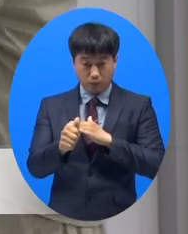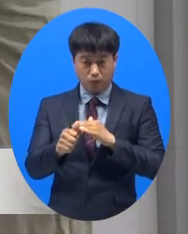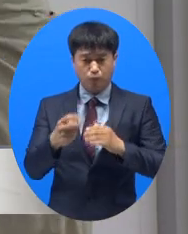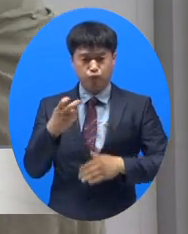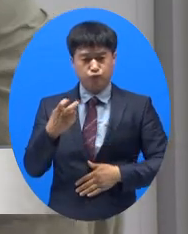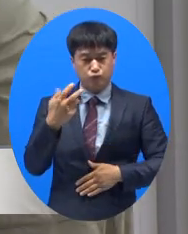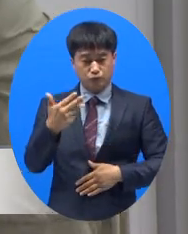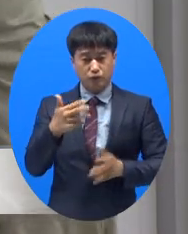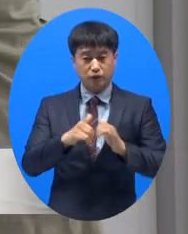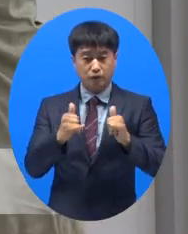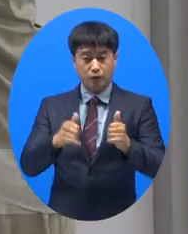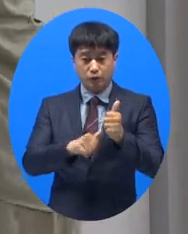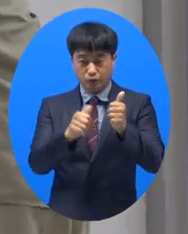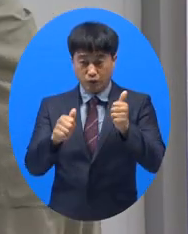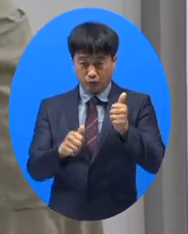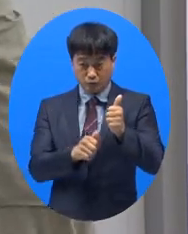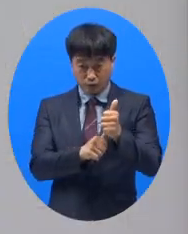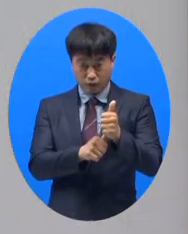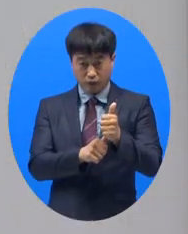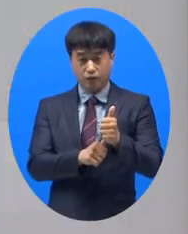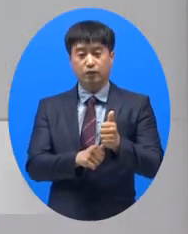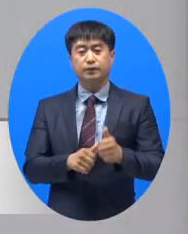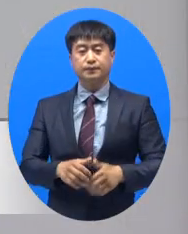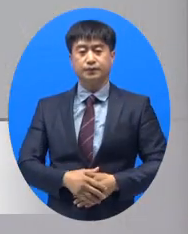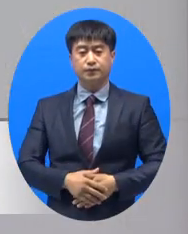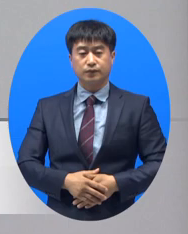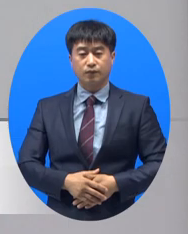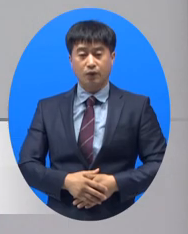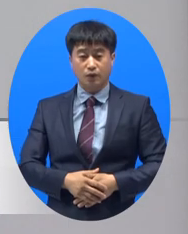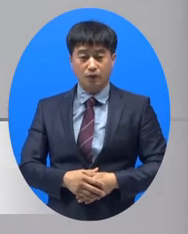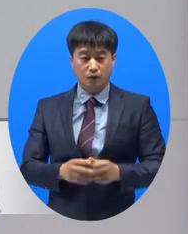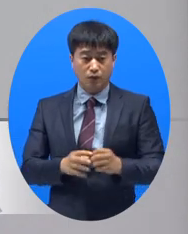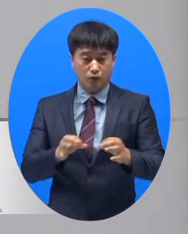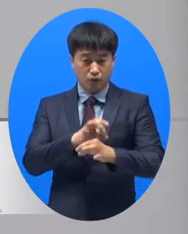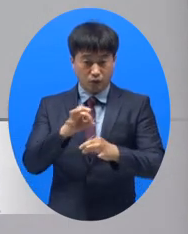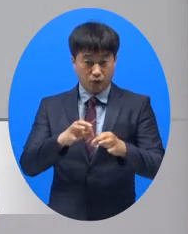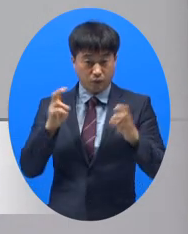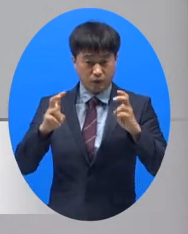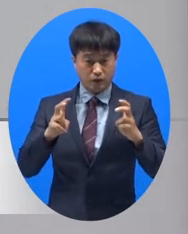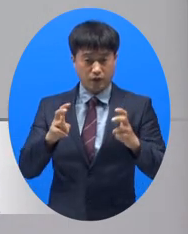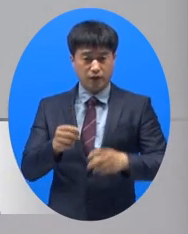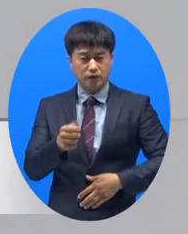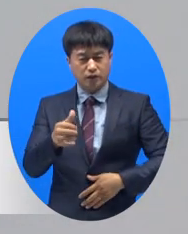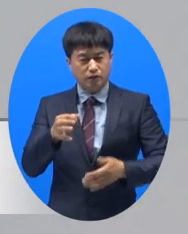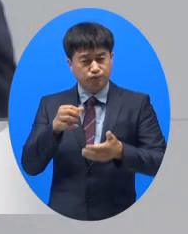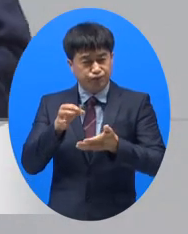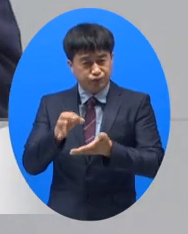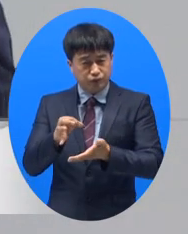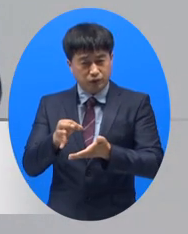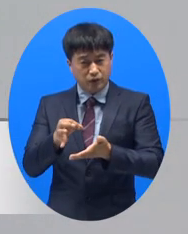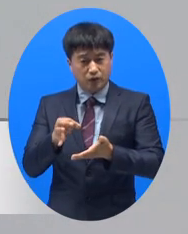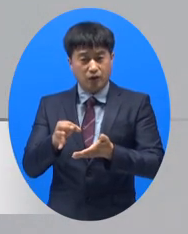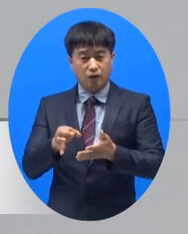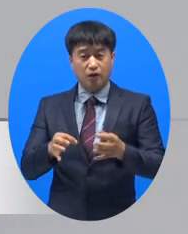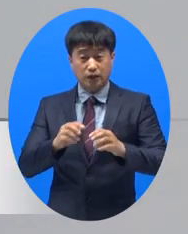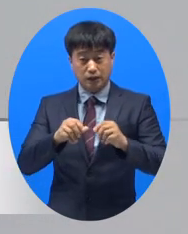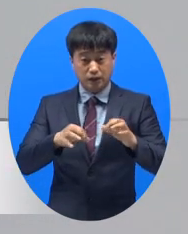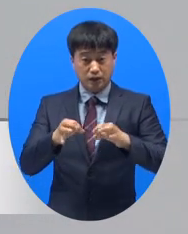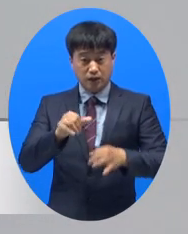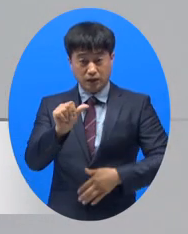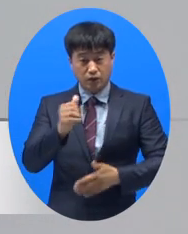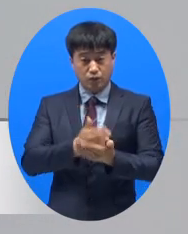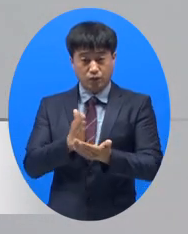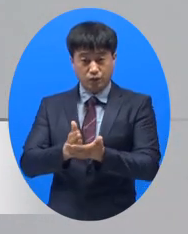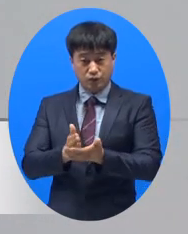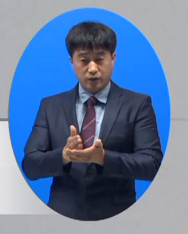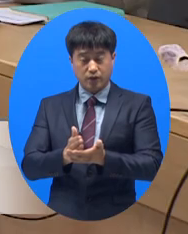총 28명의 위원이 위촉됐습니다. 경제고용과 소상공인 기업, 생활물가, 취약가계, 부동산 등 5개